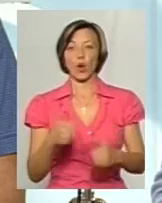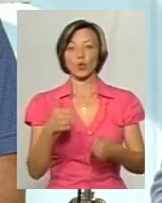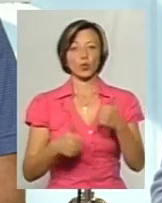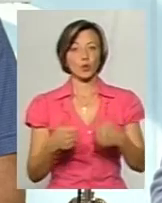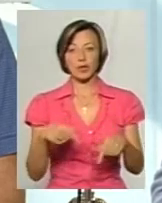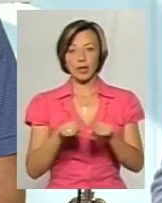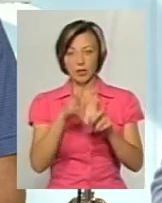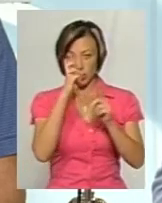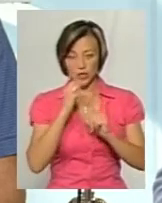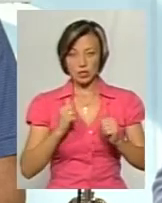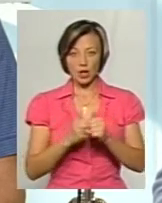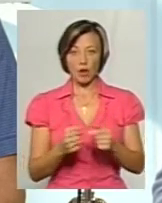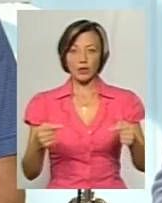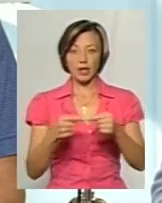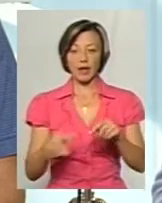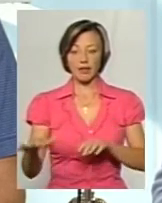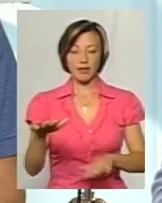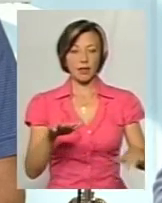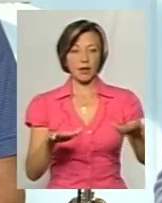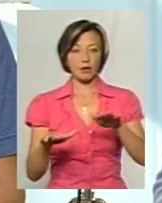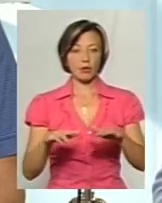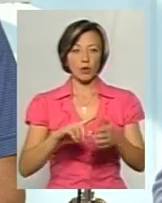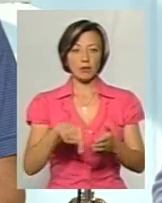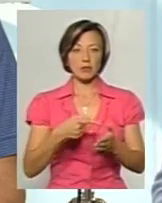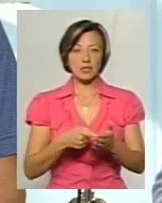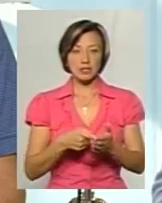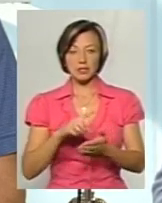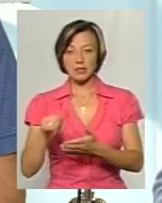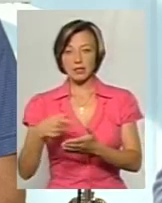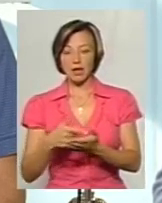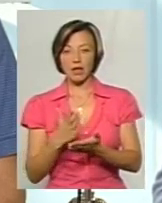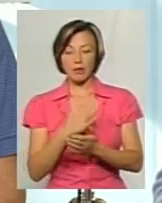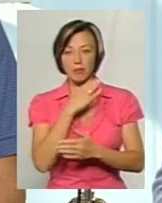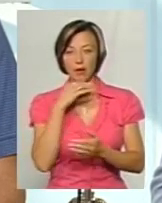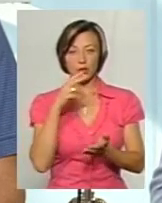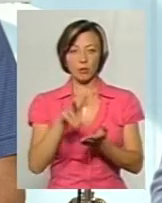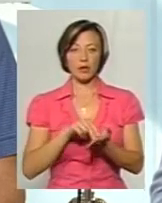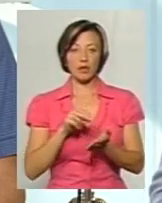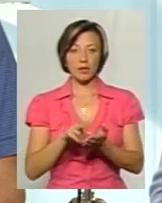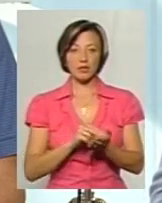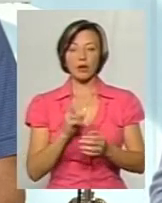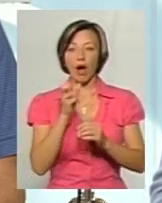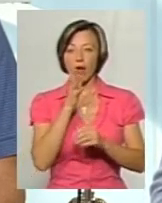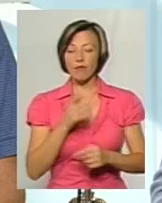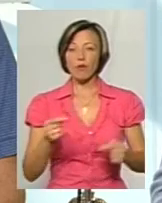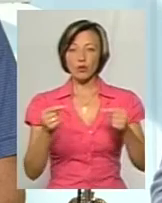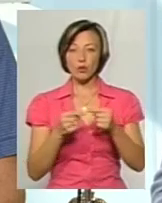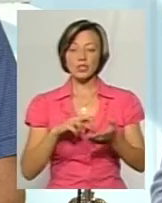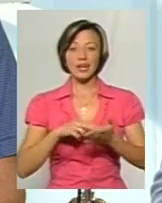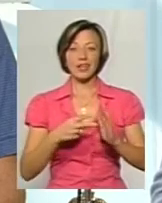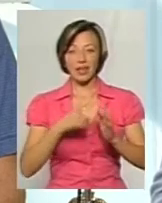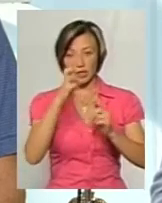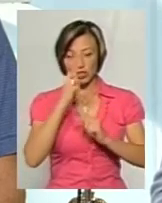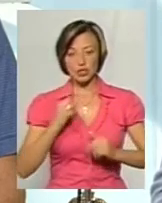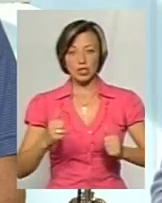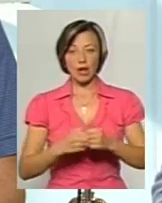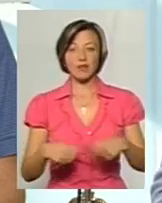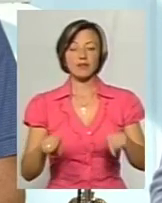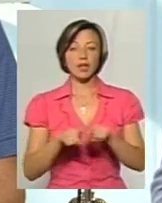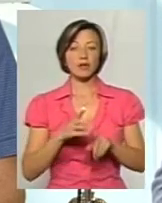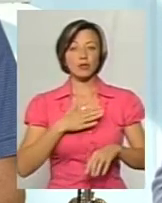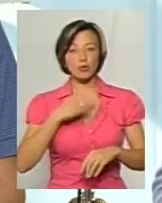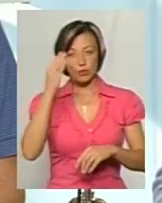стільки держави, скільки конкретні території, конкретні міста. Цьому є дуже багато прикладів. Водночас стратегія держави все-таки, на